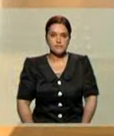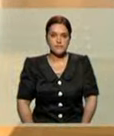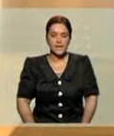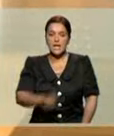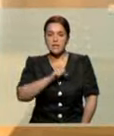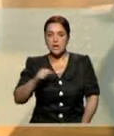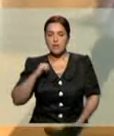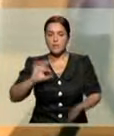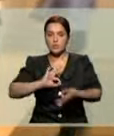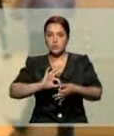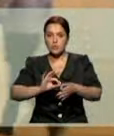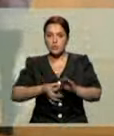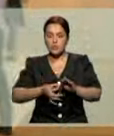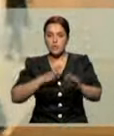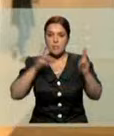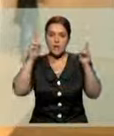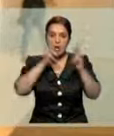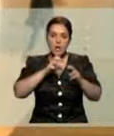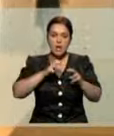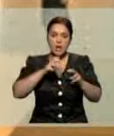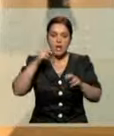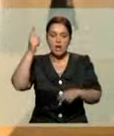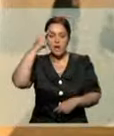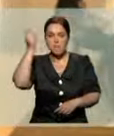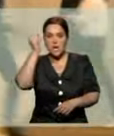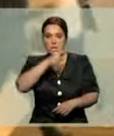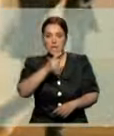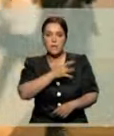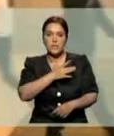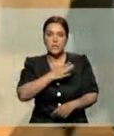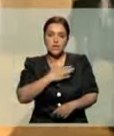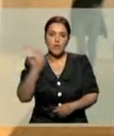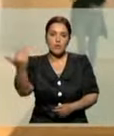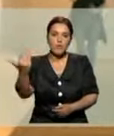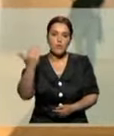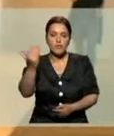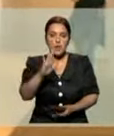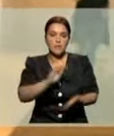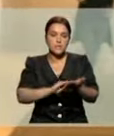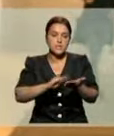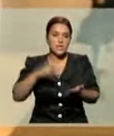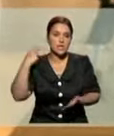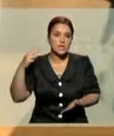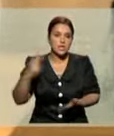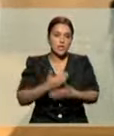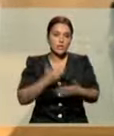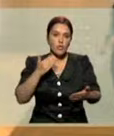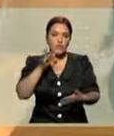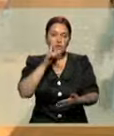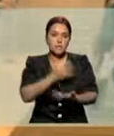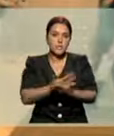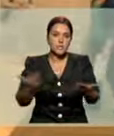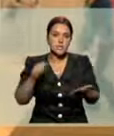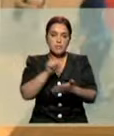Самым сложным в исследовании было определить принадлежность того или иного труда Жансугурову, потому что литераторы того времени по различным